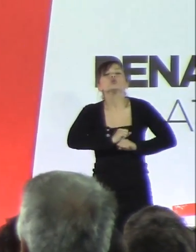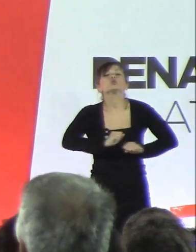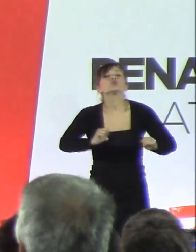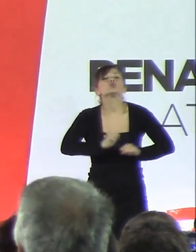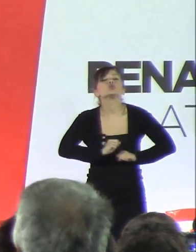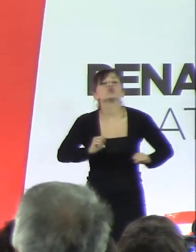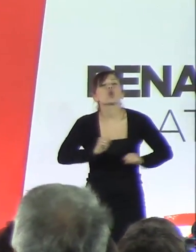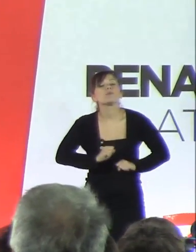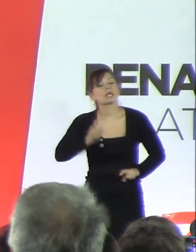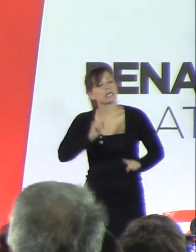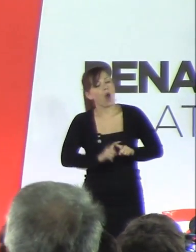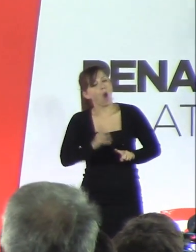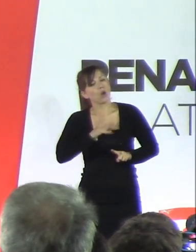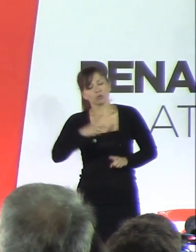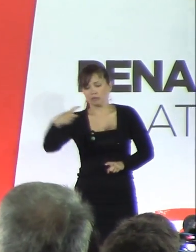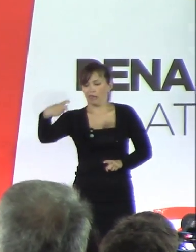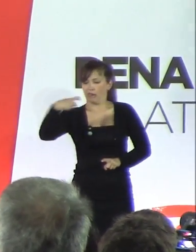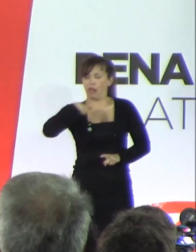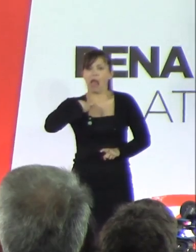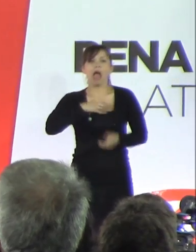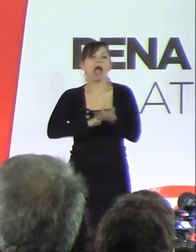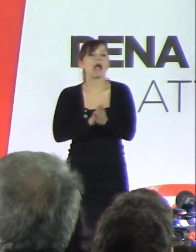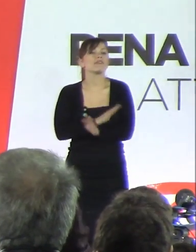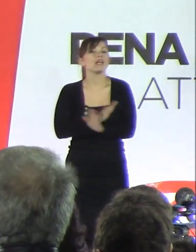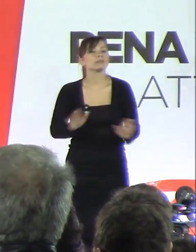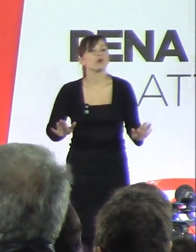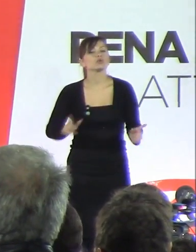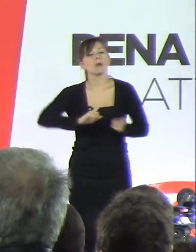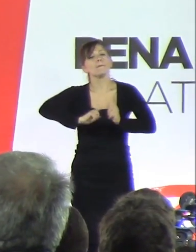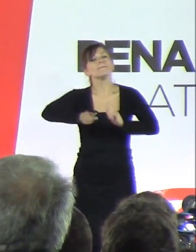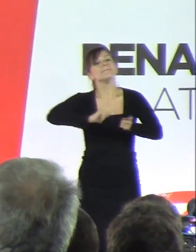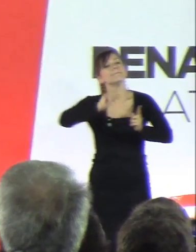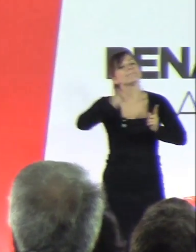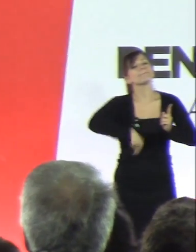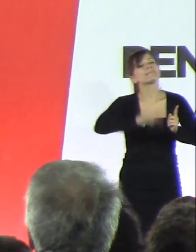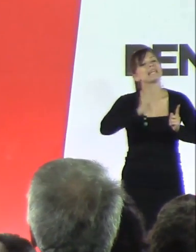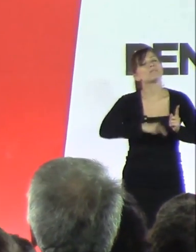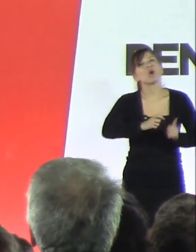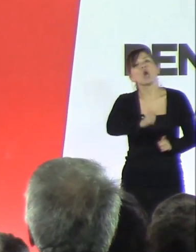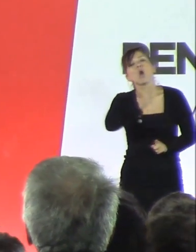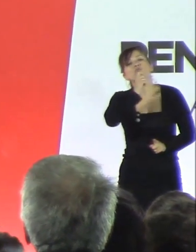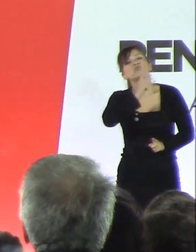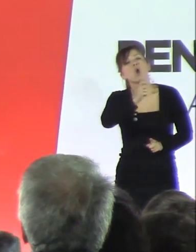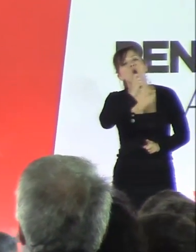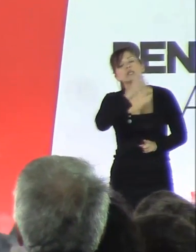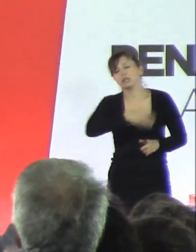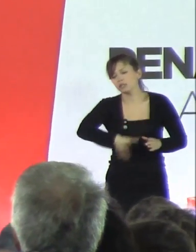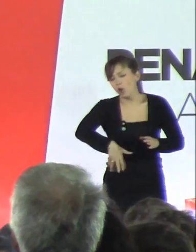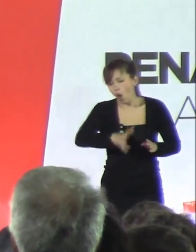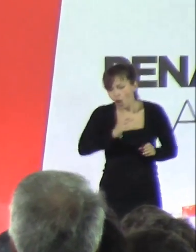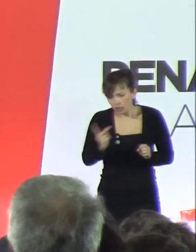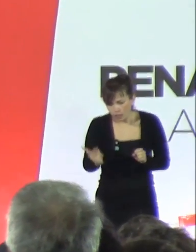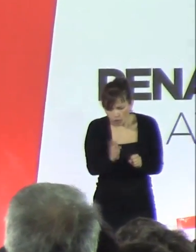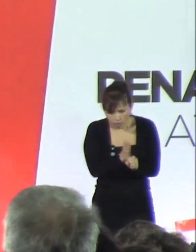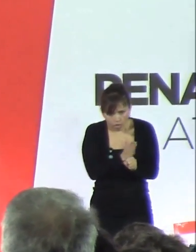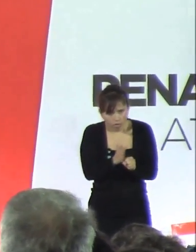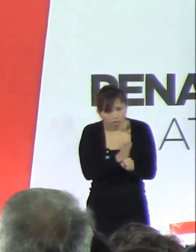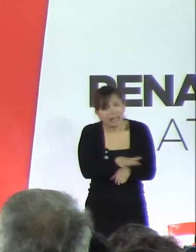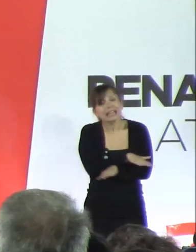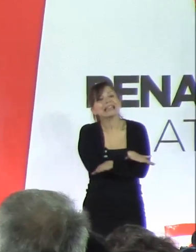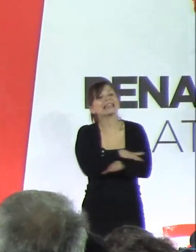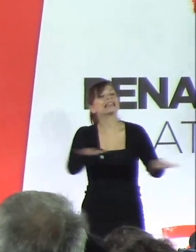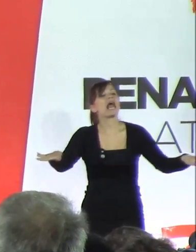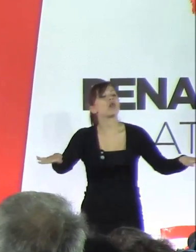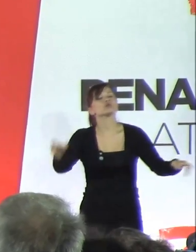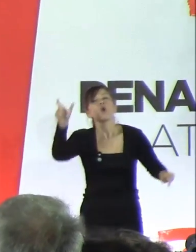τρομοκράτες του ελληνικού λαού. Τελειώνουμε με τα μνημόνια και τις πολιτικές της καταστροφής και παίρνουμε τις τύχες